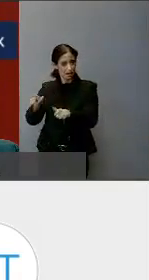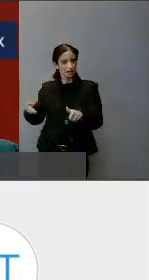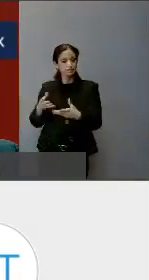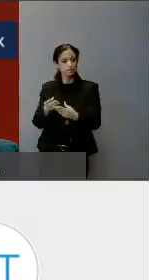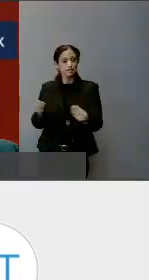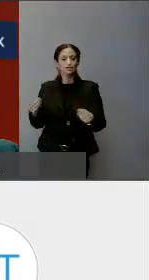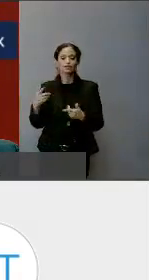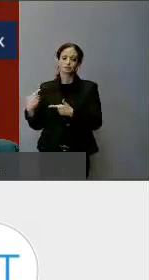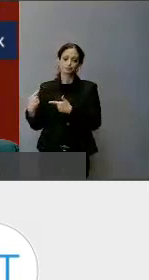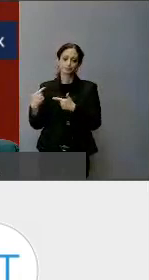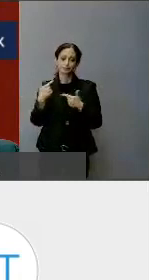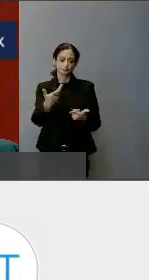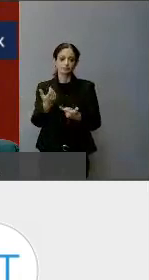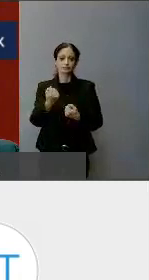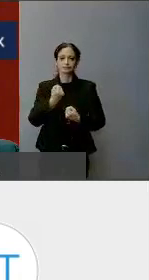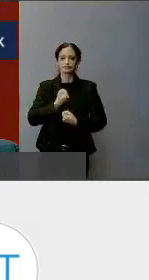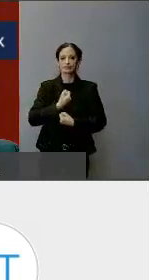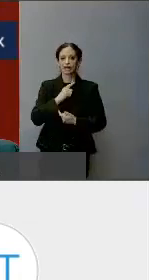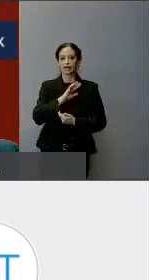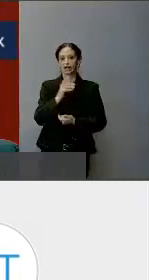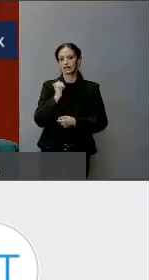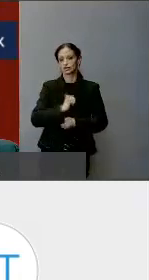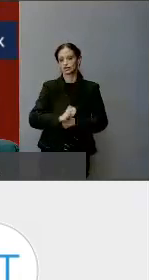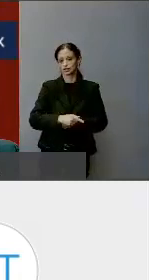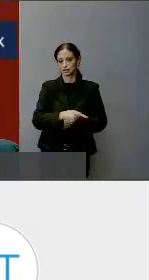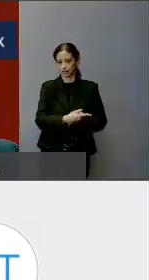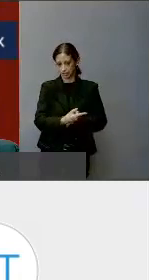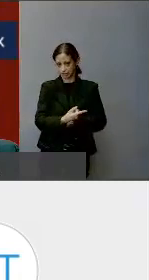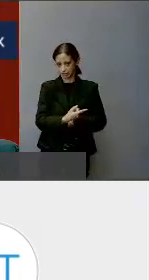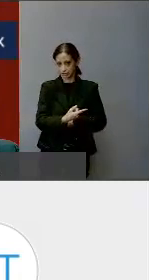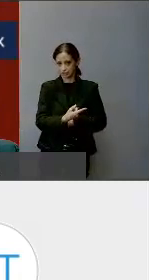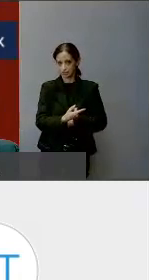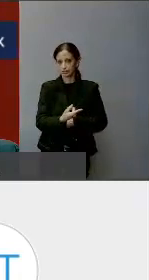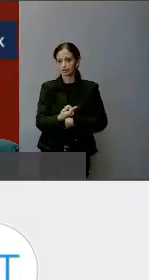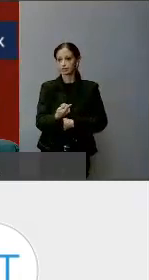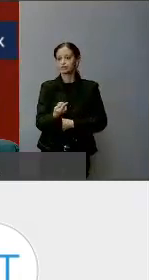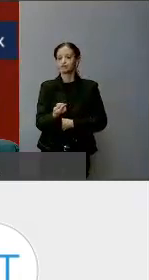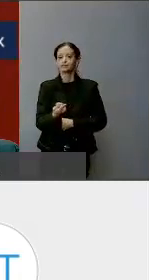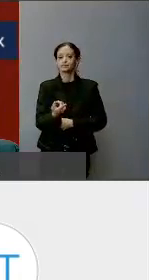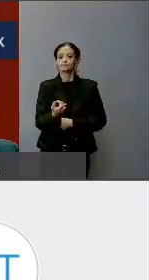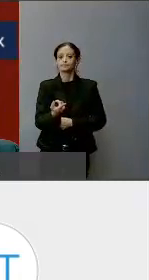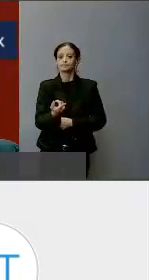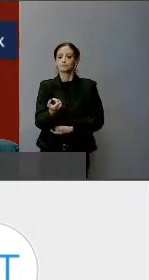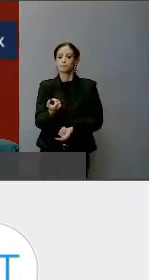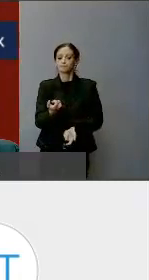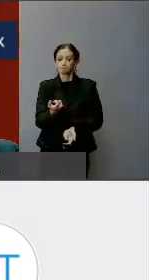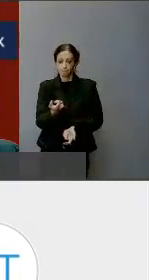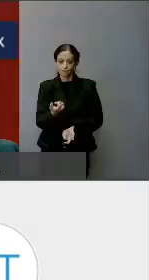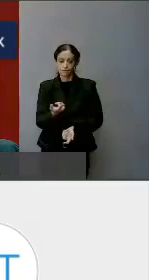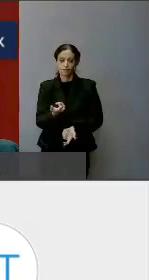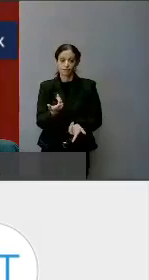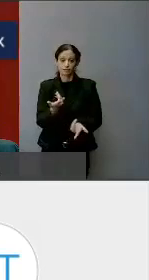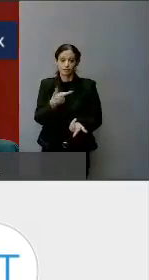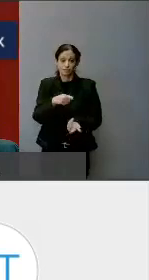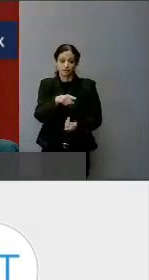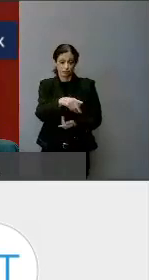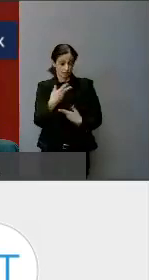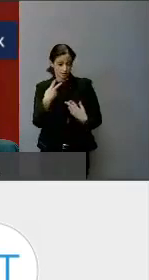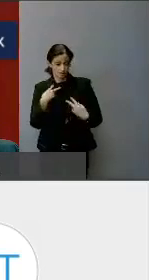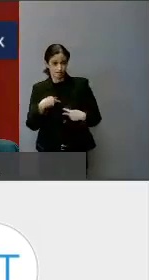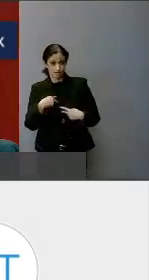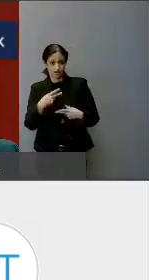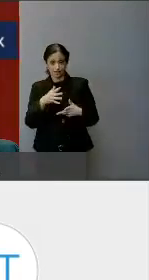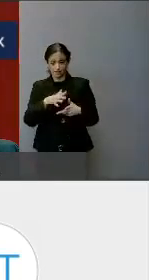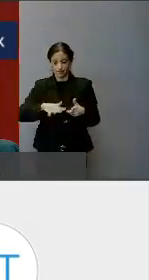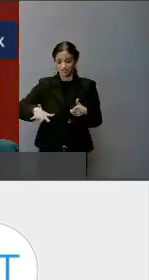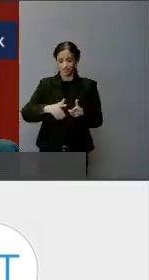danneggiano altri altri concittadini alla fine non permettendogli di vivere liberamente la città